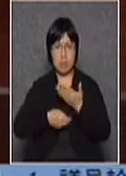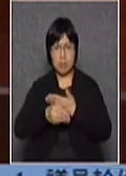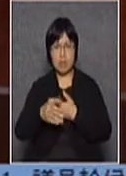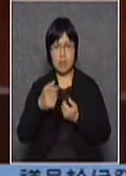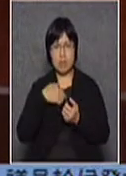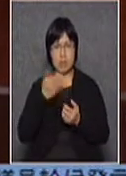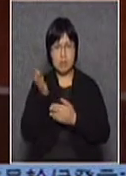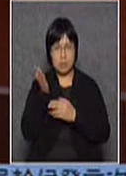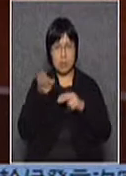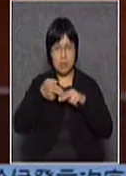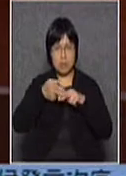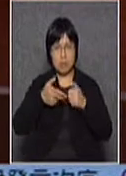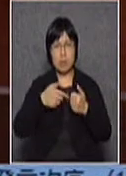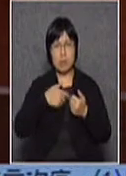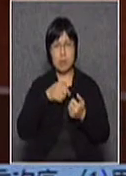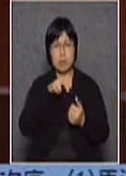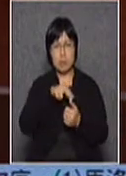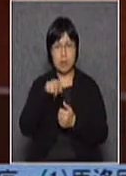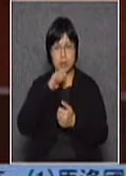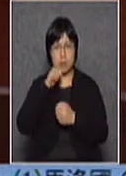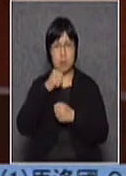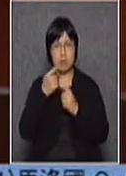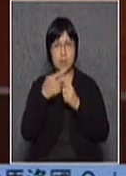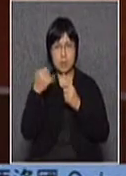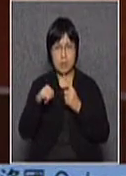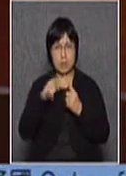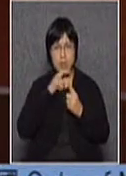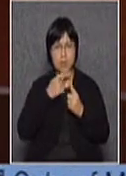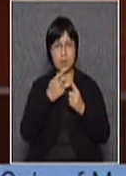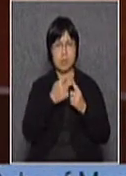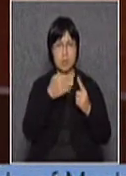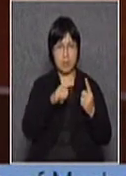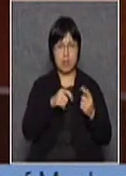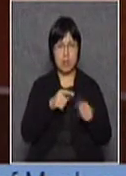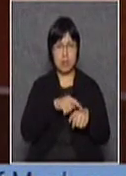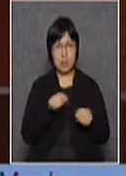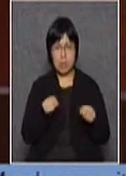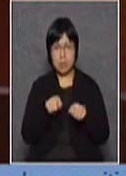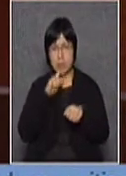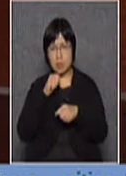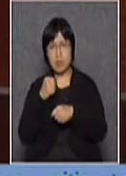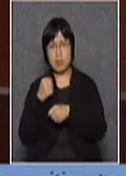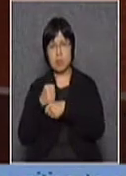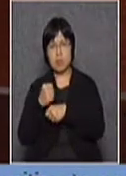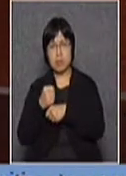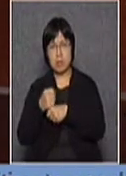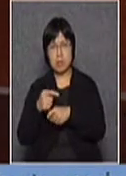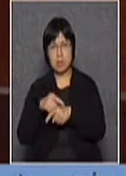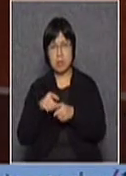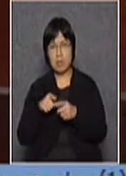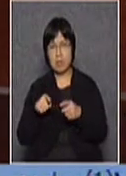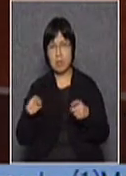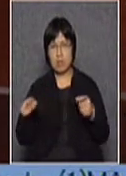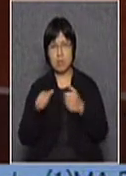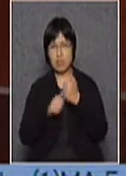臨勞工短缺，有些行業的短缺是短暫性的，有些行業是長期性的結構問題。